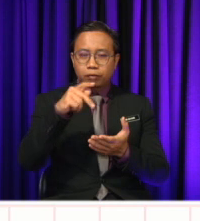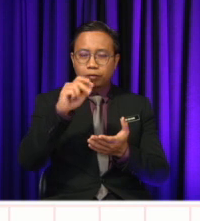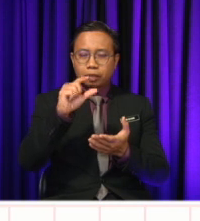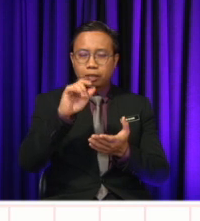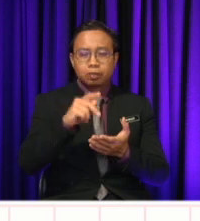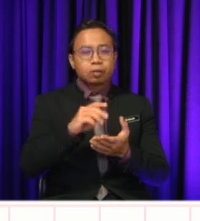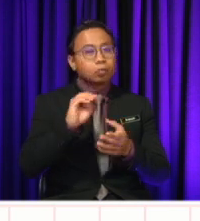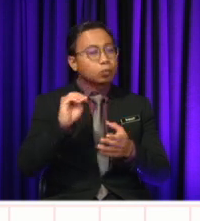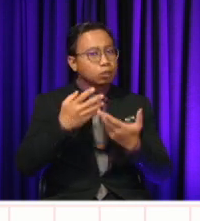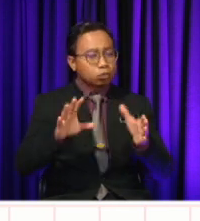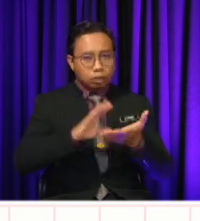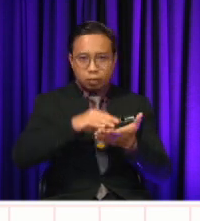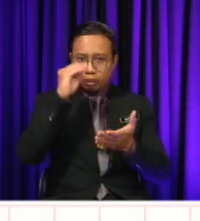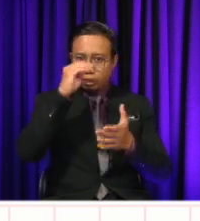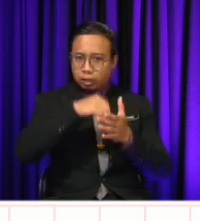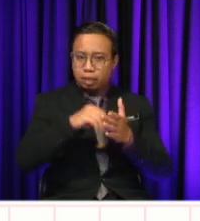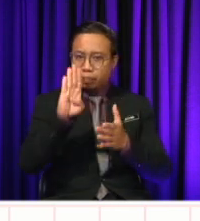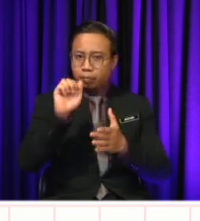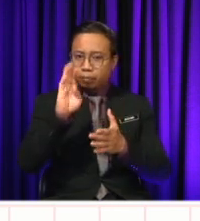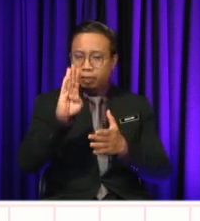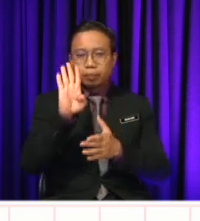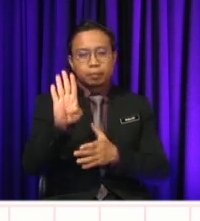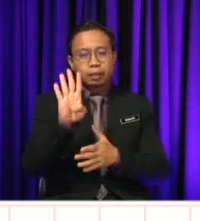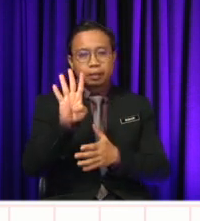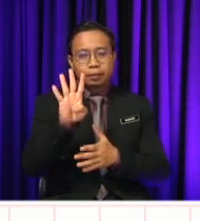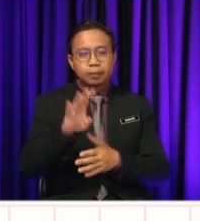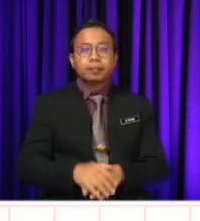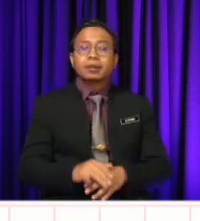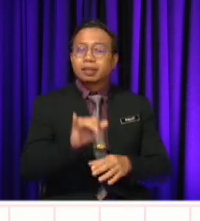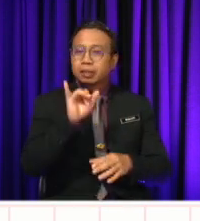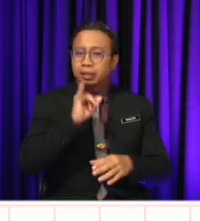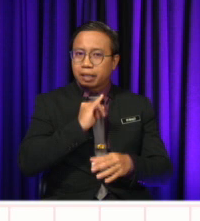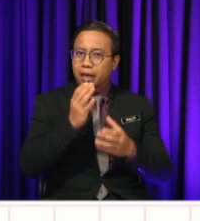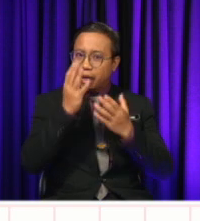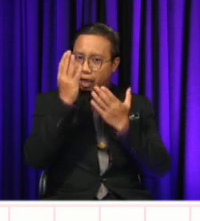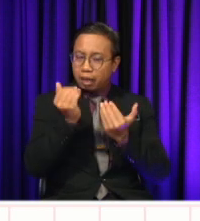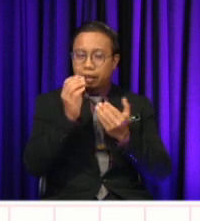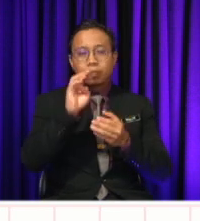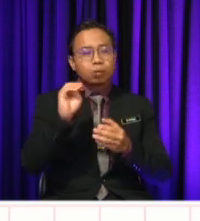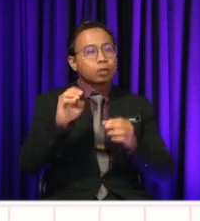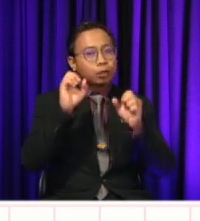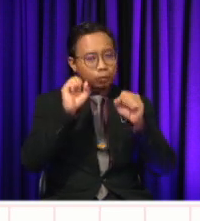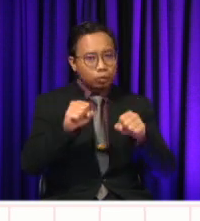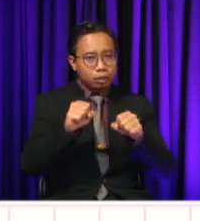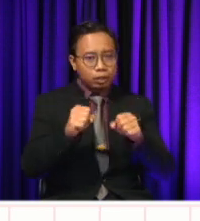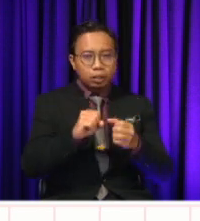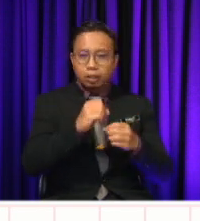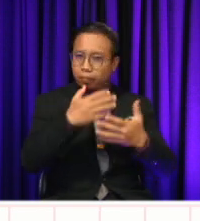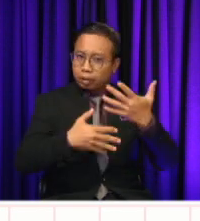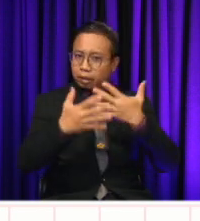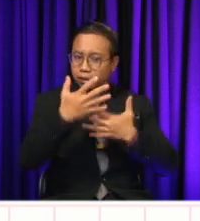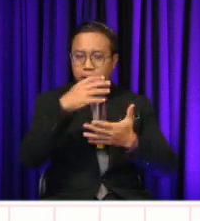dalam bab 4 ini Oke so Saya harap kamu boleh aplikasikan dalam bab